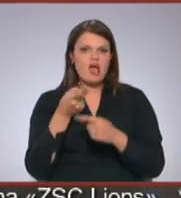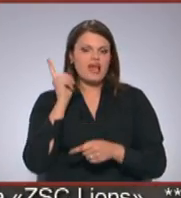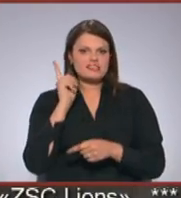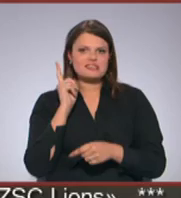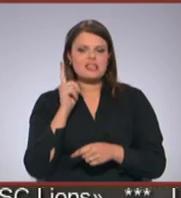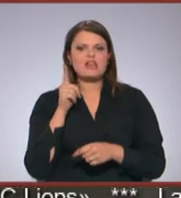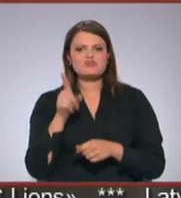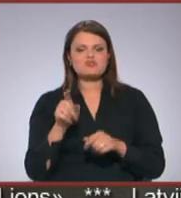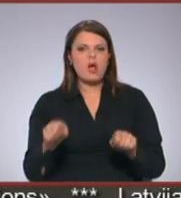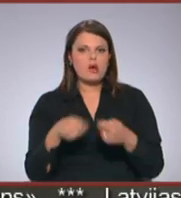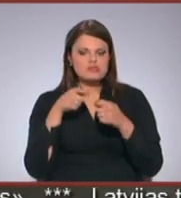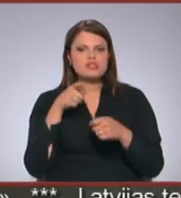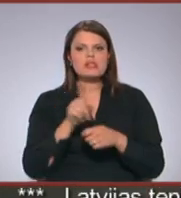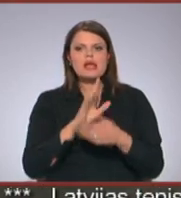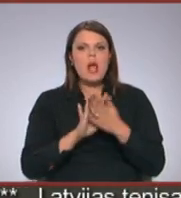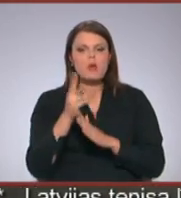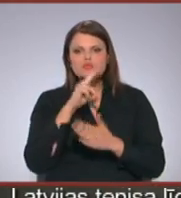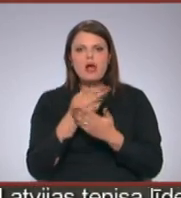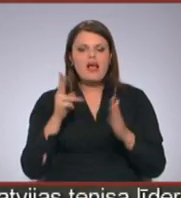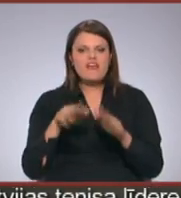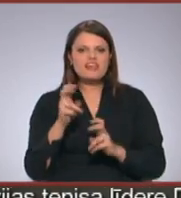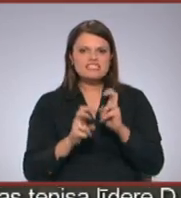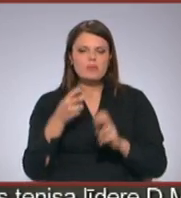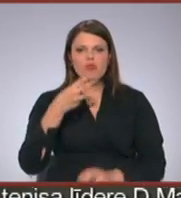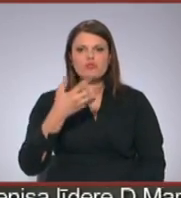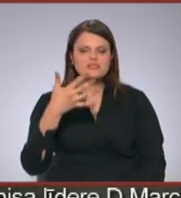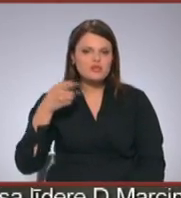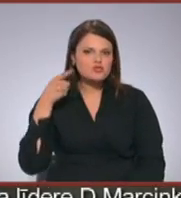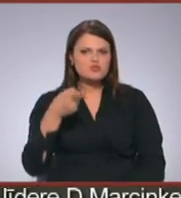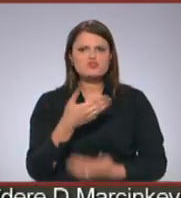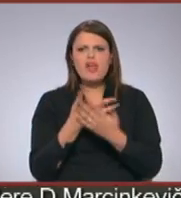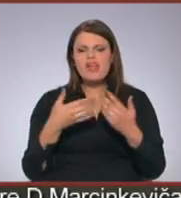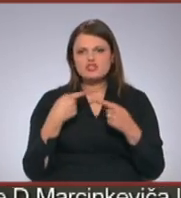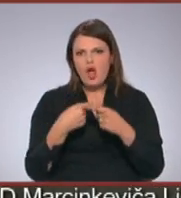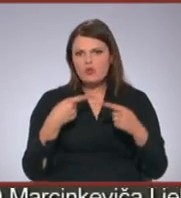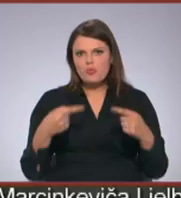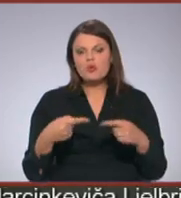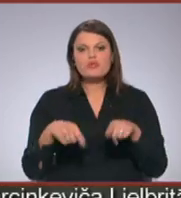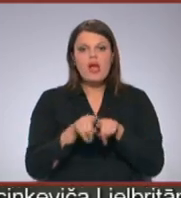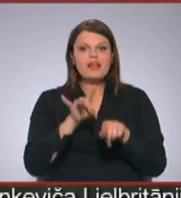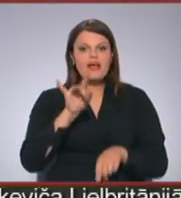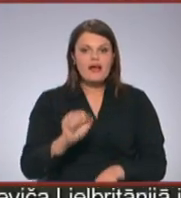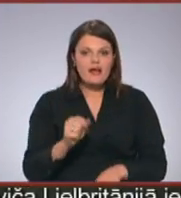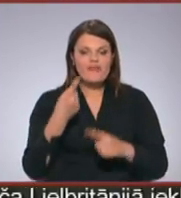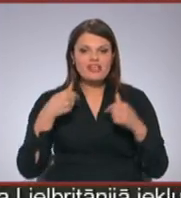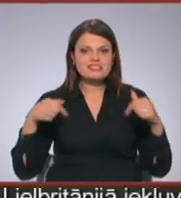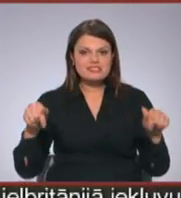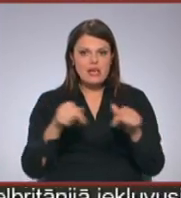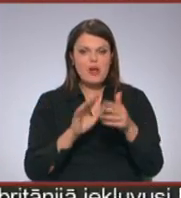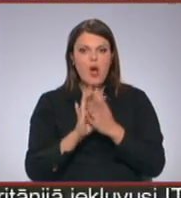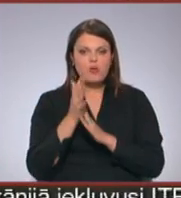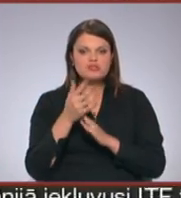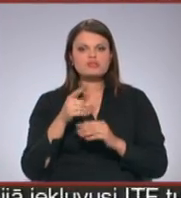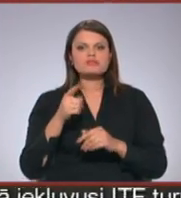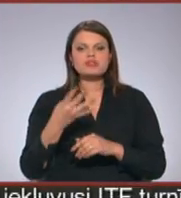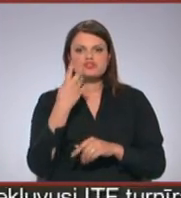aizliegums. Industriālā kaņepe ir augs, no kā var saražot 25 tūkstošus dažādu produktu. Turklāt hektārs kaņepju augšanas procesā